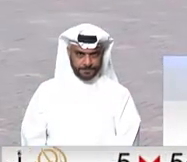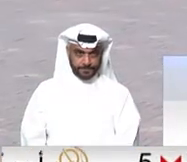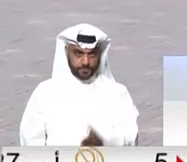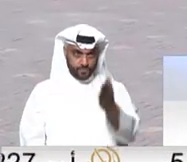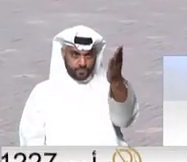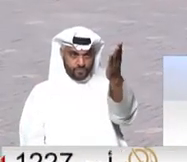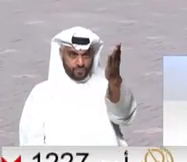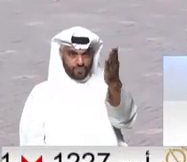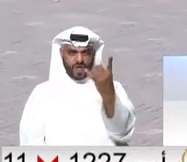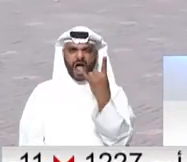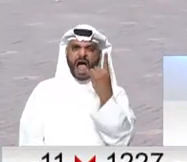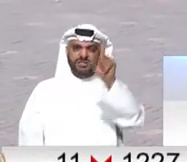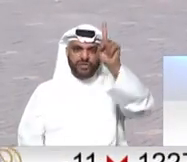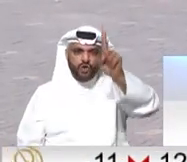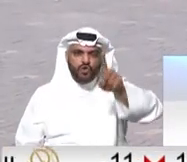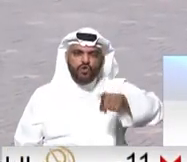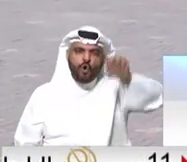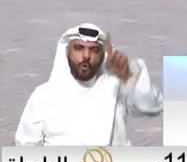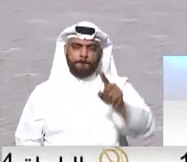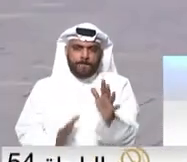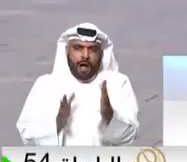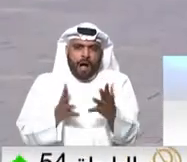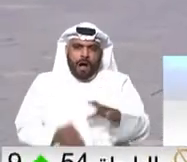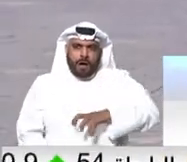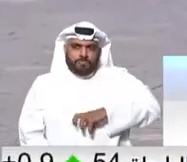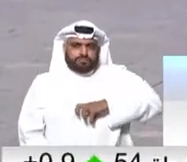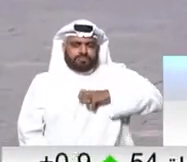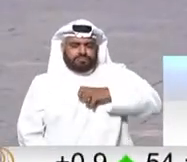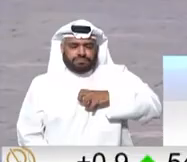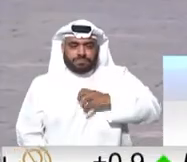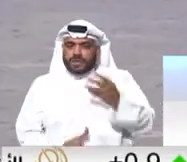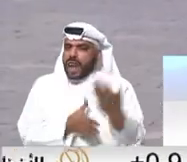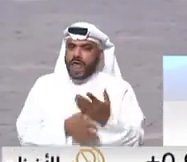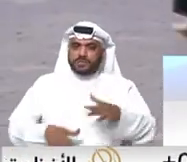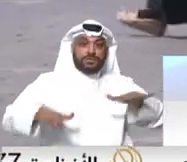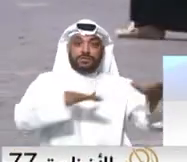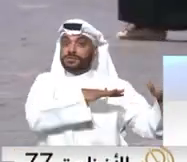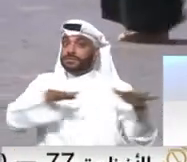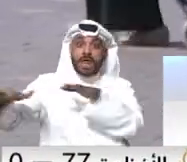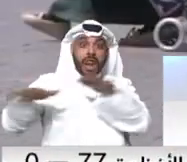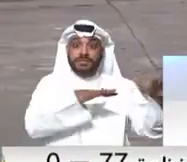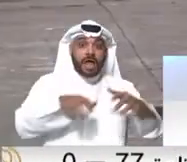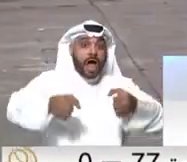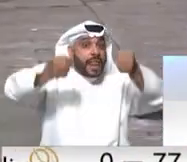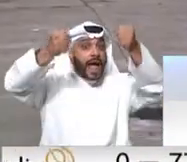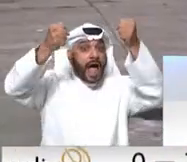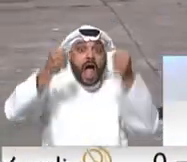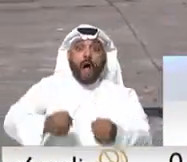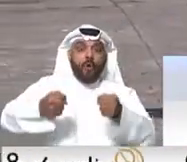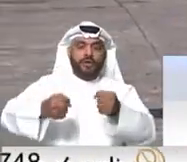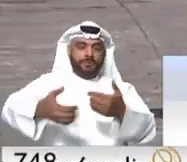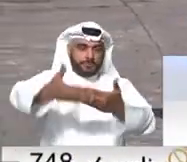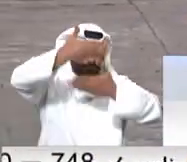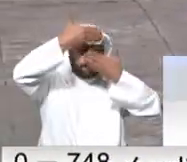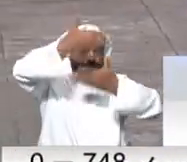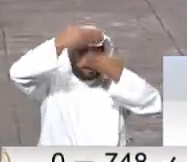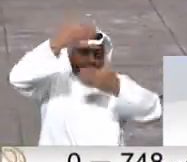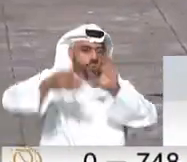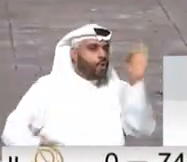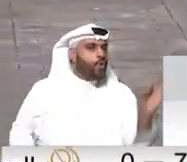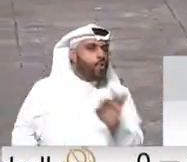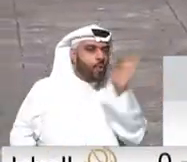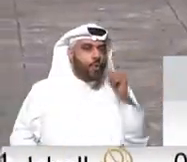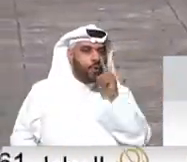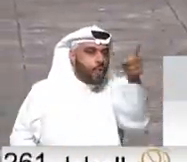بعد أكثر من 10 أيام من الخوف والفزع عقب الزلزال المدمر الذي ضرب المدينة ومنطقة الحوز، تعود